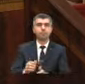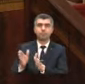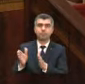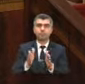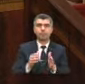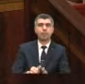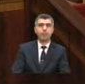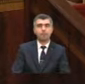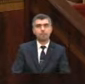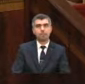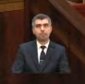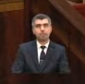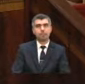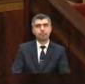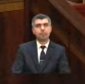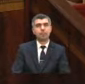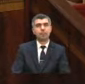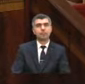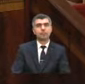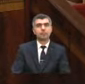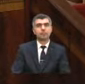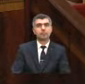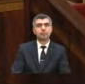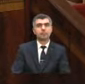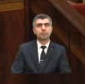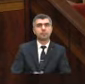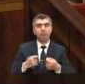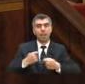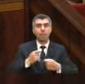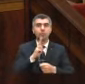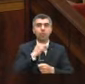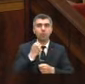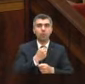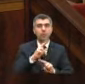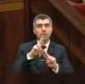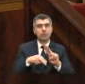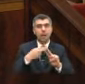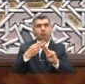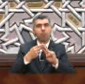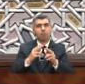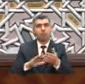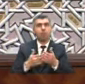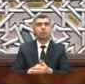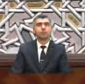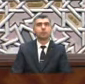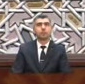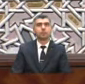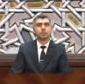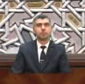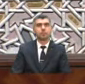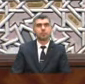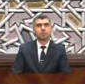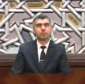المناطق. شكرا شكرا سيد النائب. السيد رئيس الحكومة الكلمة لكم للرد على التعقيبات فيما تبقى من